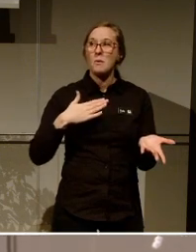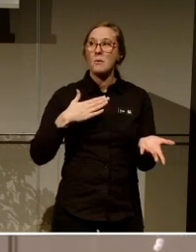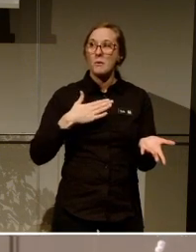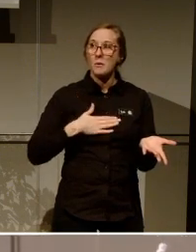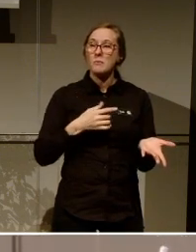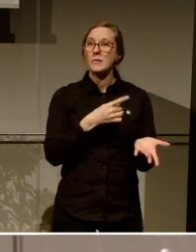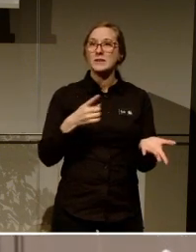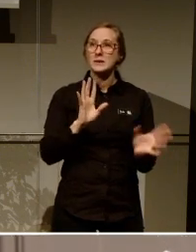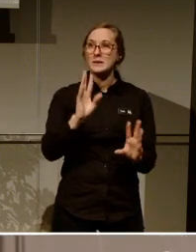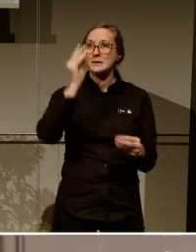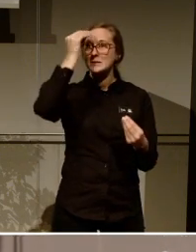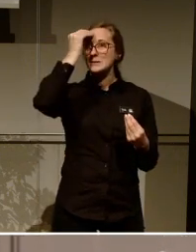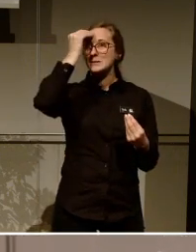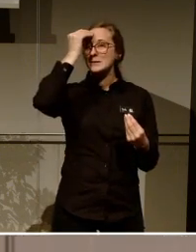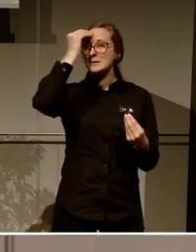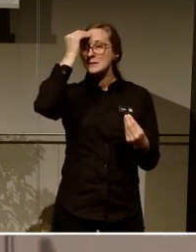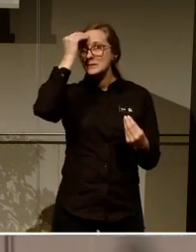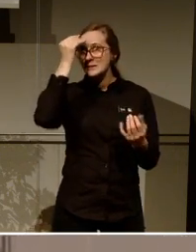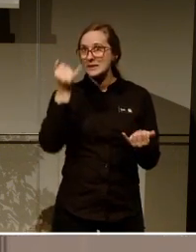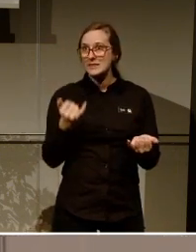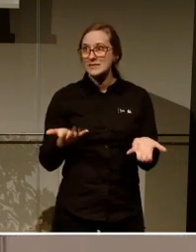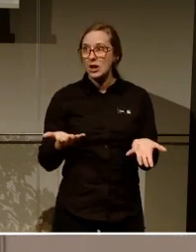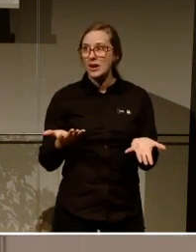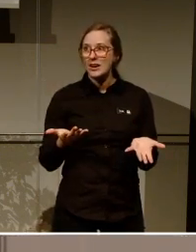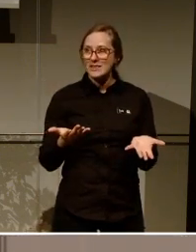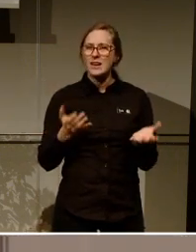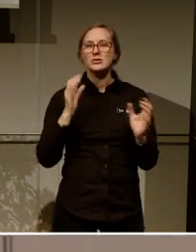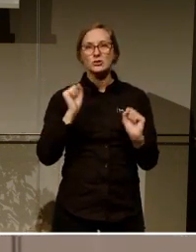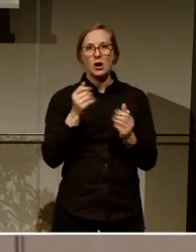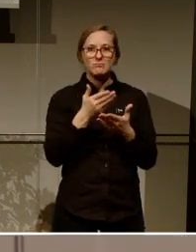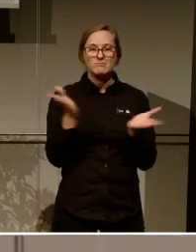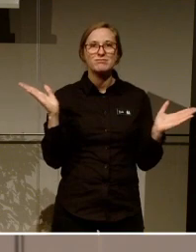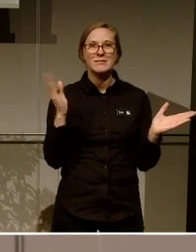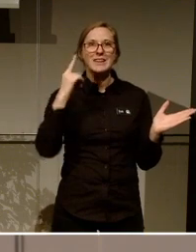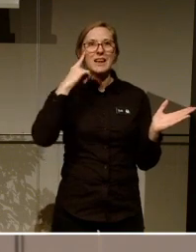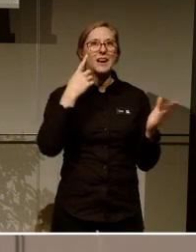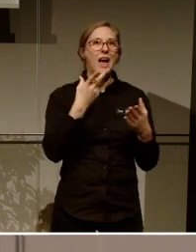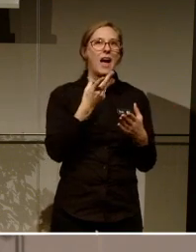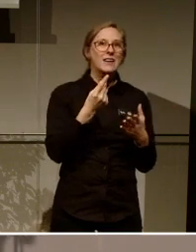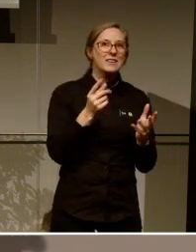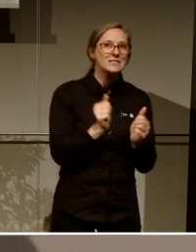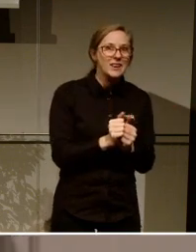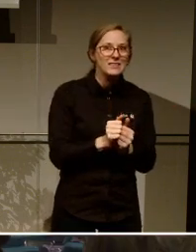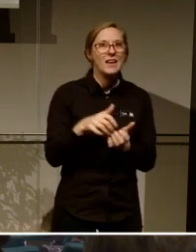härifrån, från de här korta minuterna, är ett lite annat sätt att tänka. Ett lite annat sätt att räkna på.